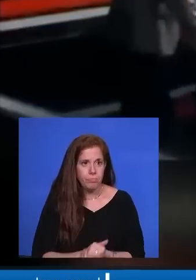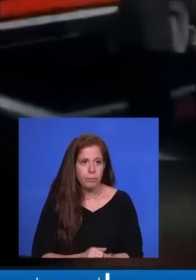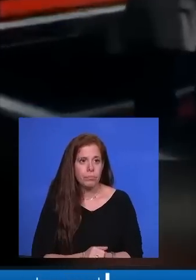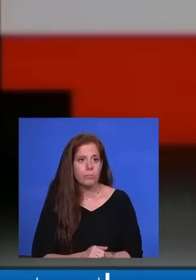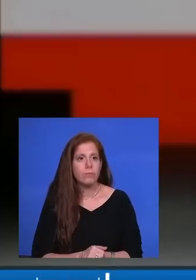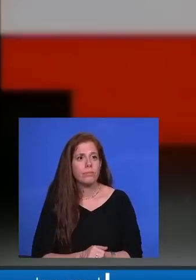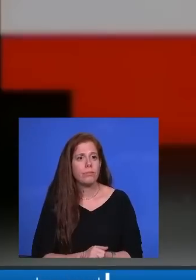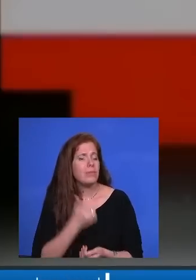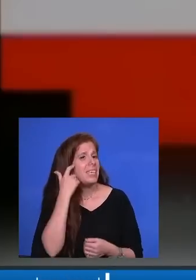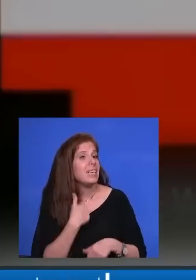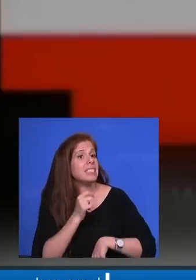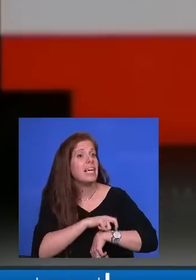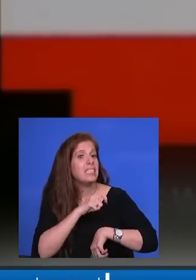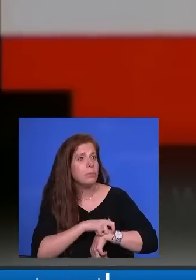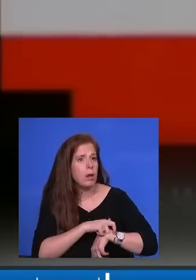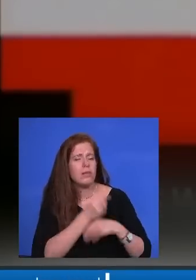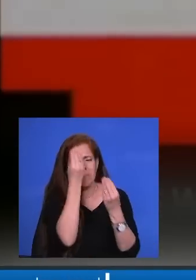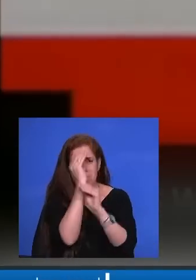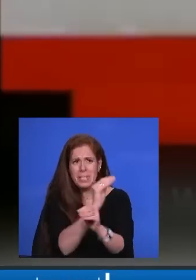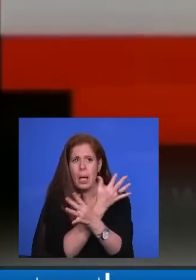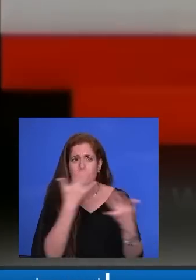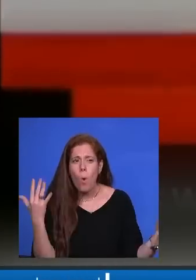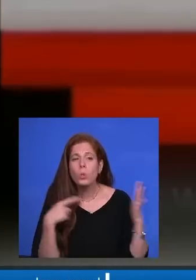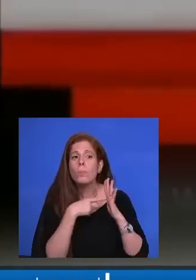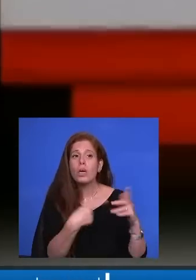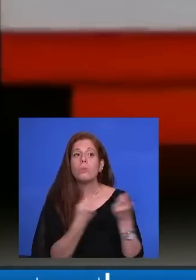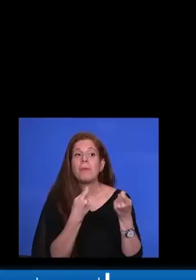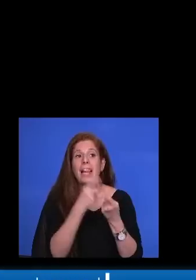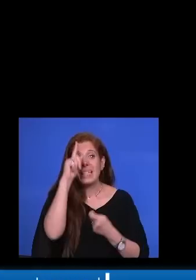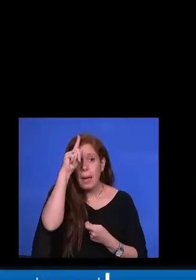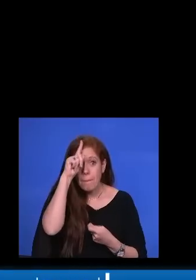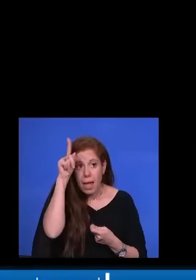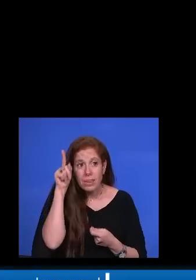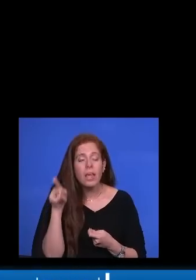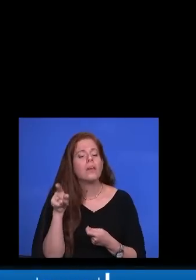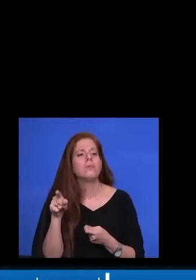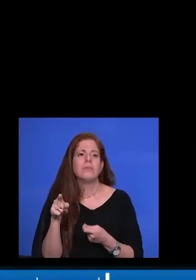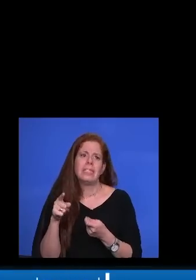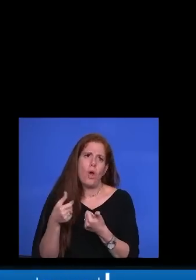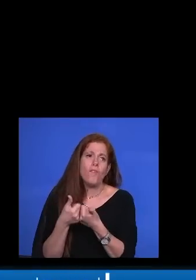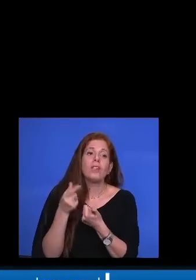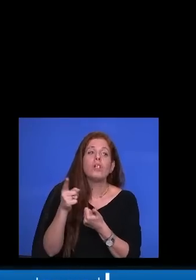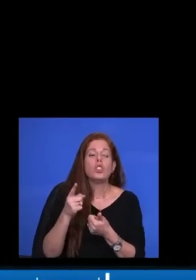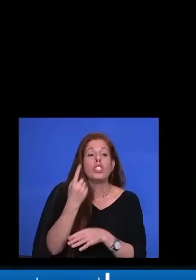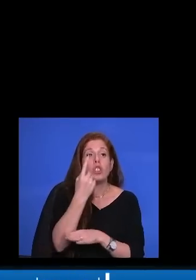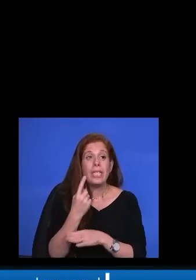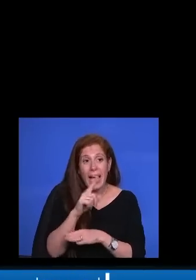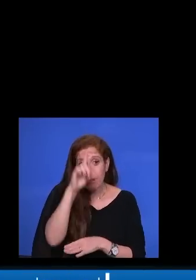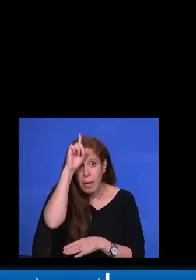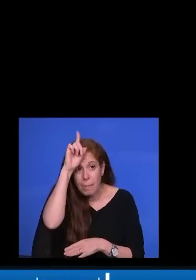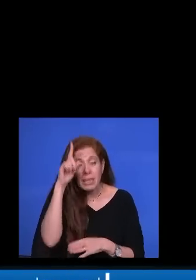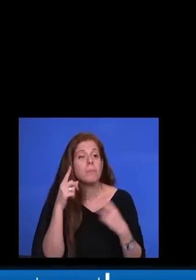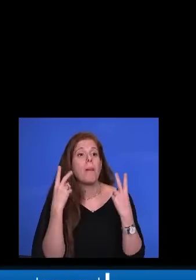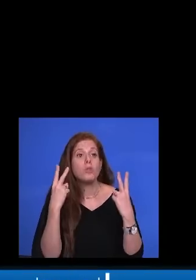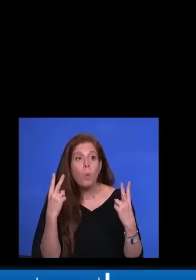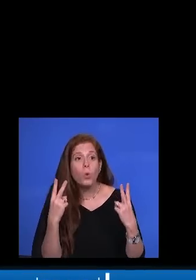פרה פסלת שוטקי ראשית נאי סיגנל, שמי שתאם גרמניה הוא סטרנוי קונפליקט, יהיה פעילי נמסקיך טנקף, עד נזנצ'ן פרידות כתמו שאתם